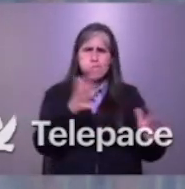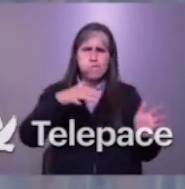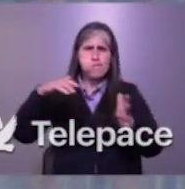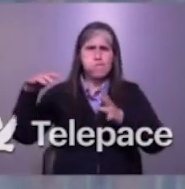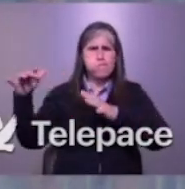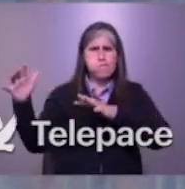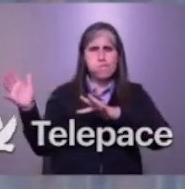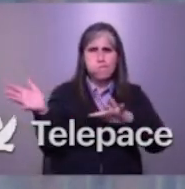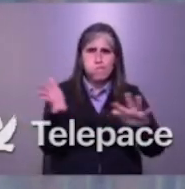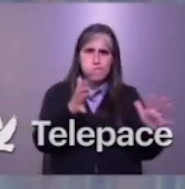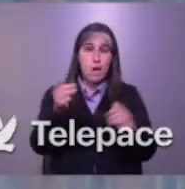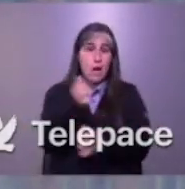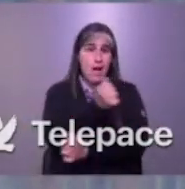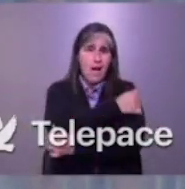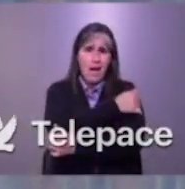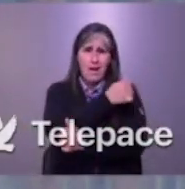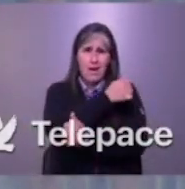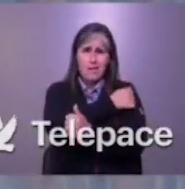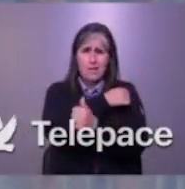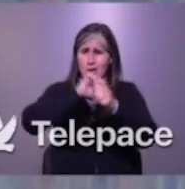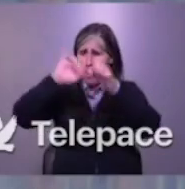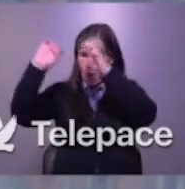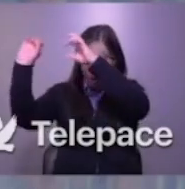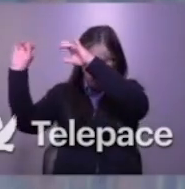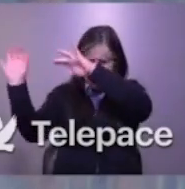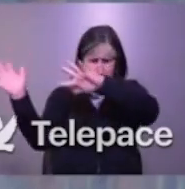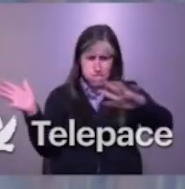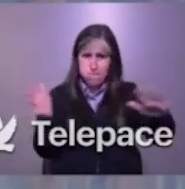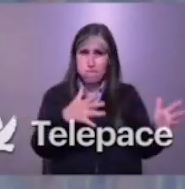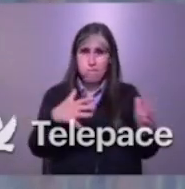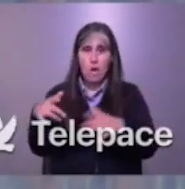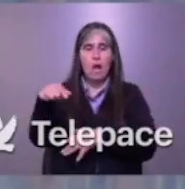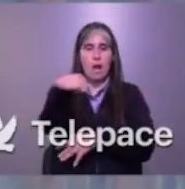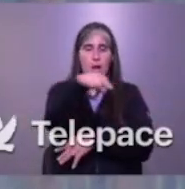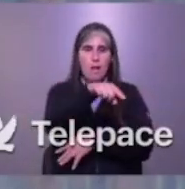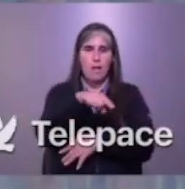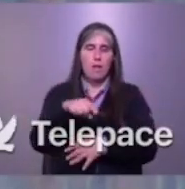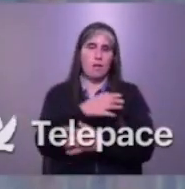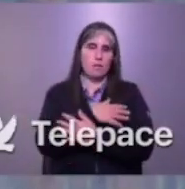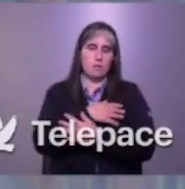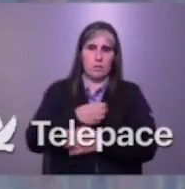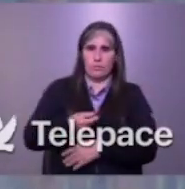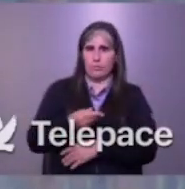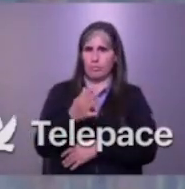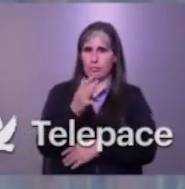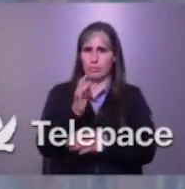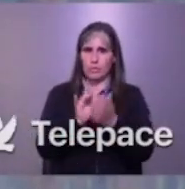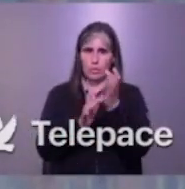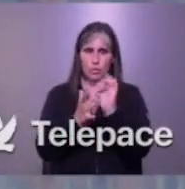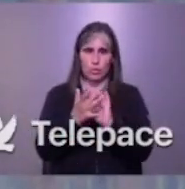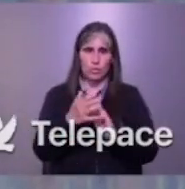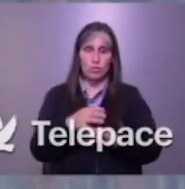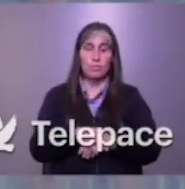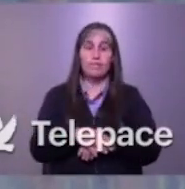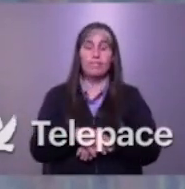abbatte gagliardo e riempì tutta la casa dove si trovavano.